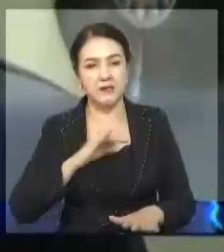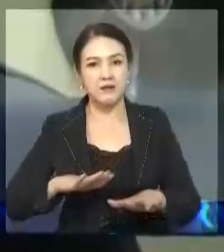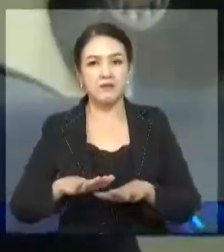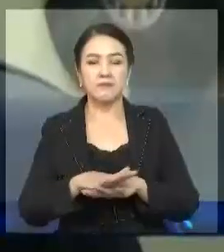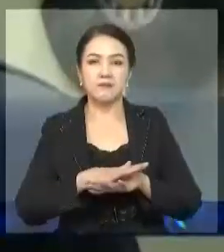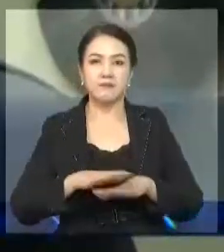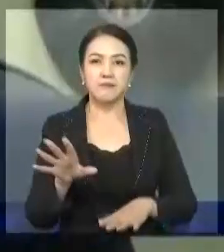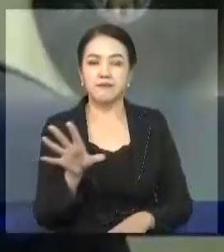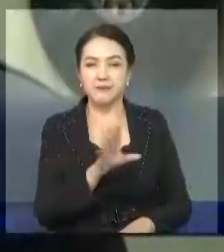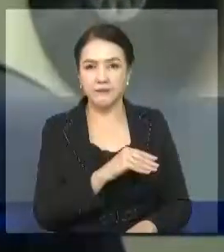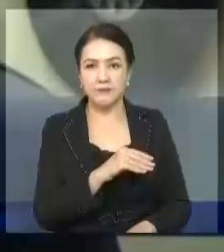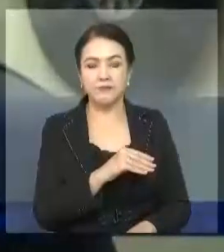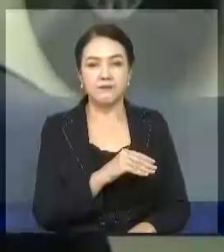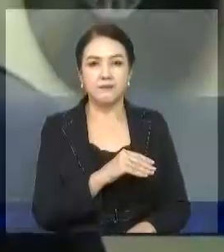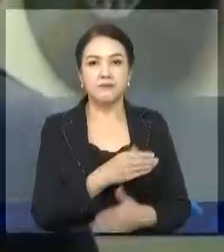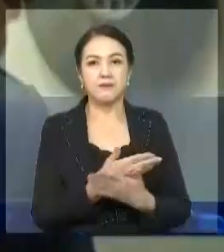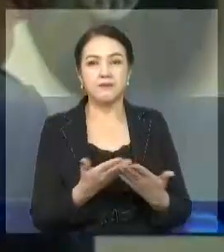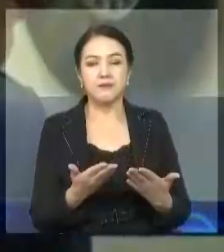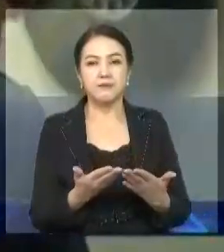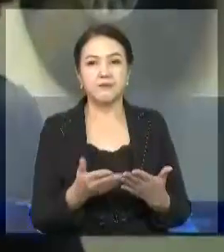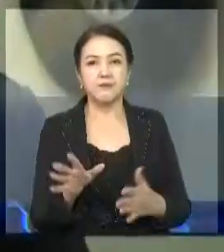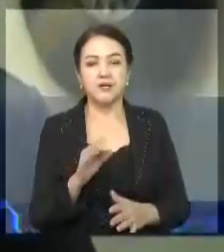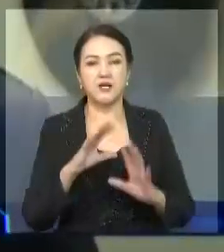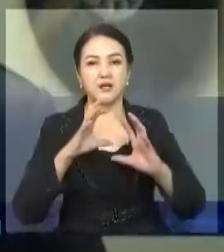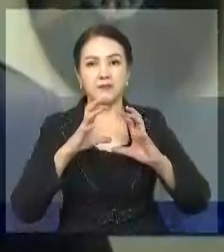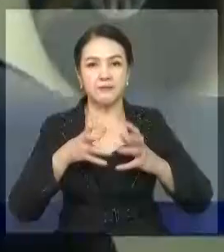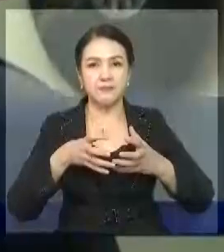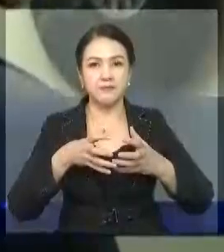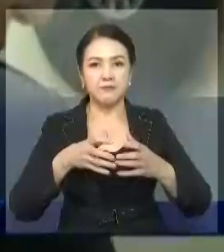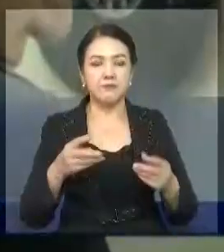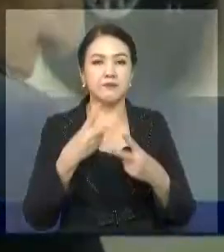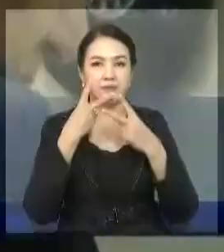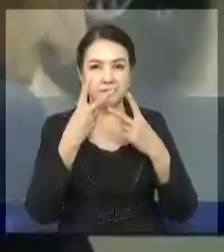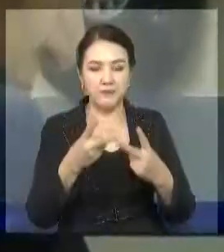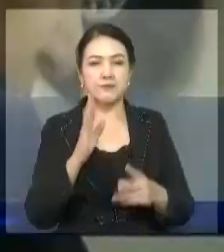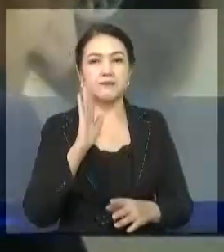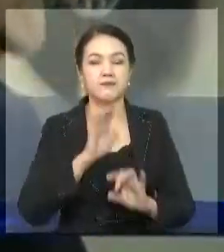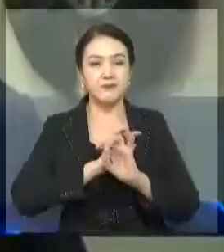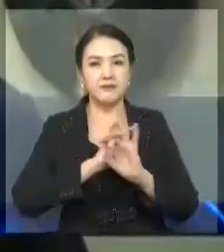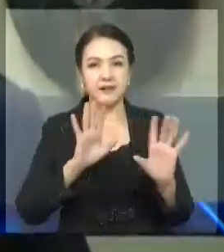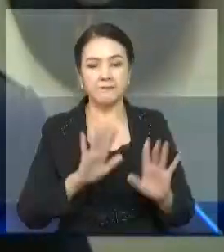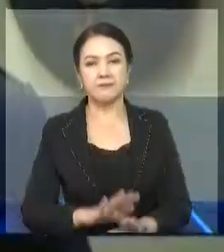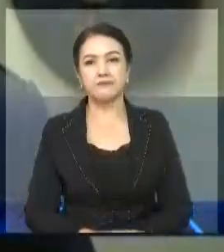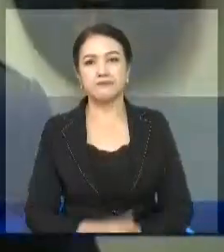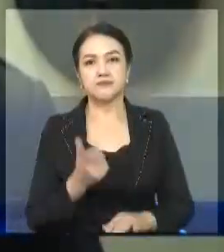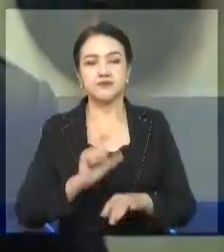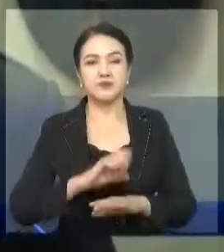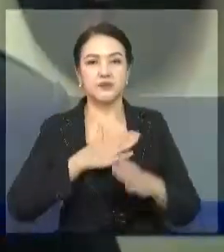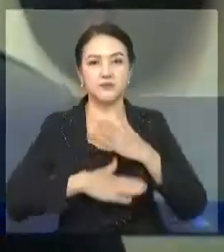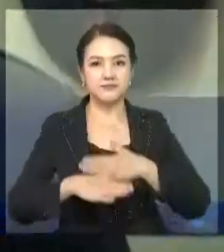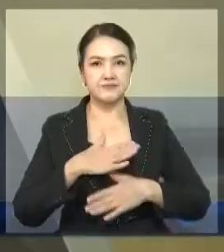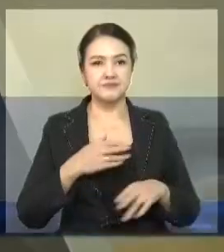қазақилығымен бәрімізге сосын бүкіл әлемге көрсетіп жатыр. Өте